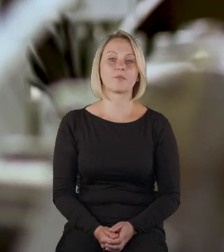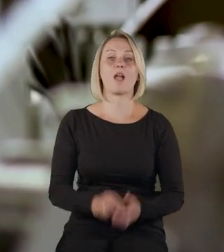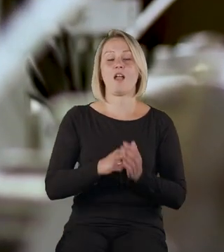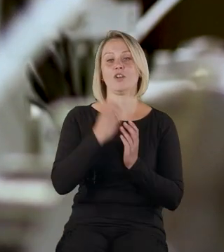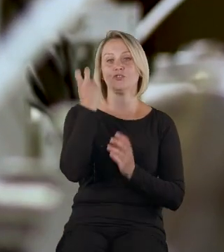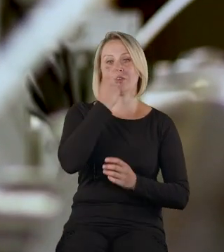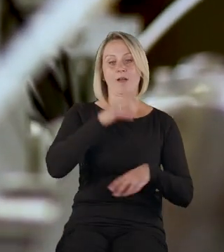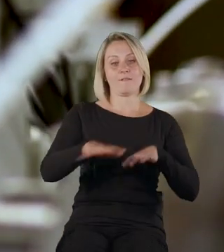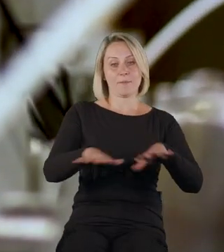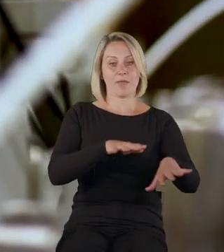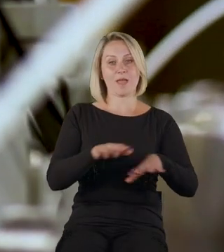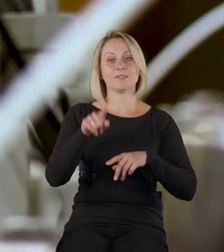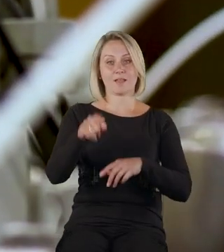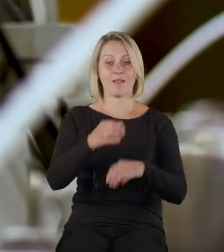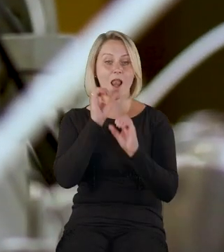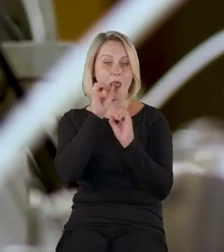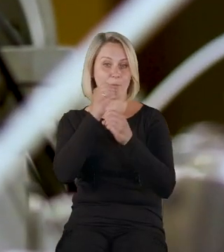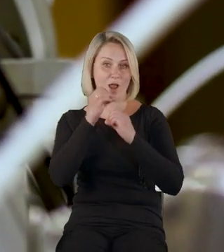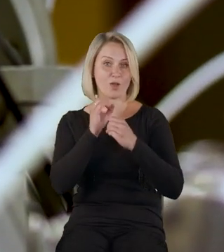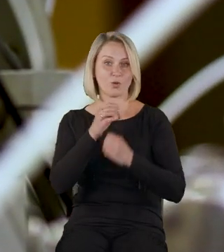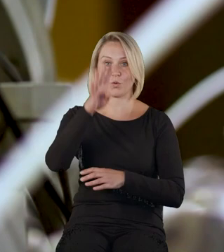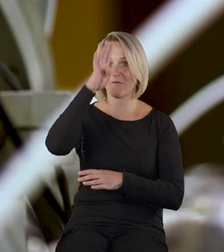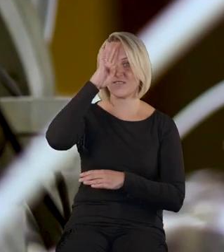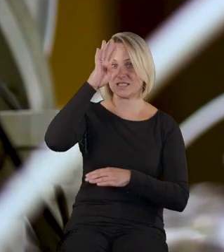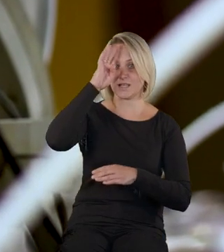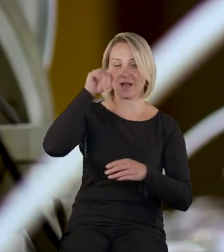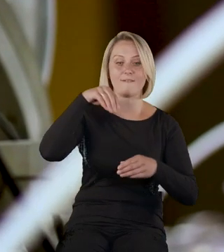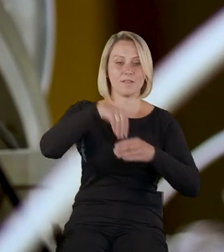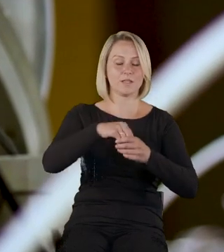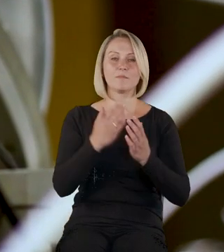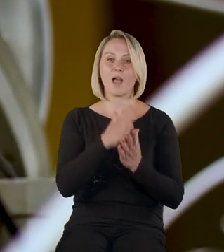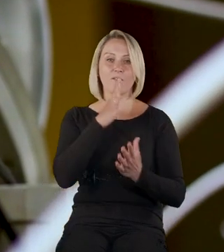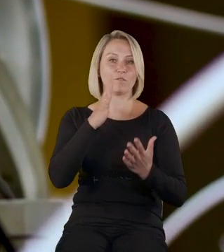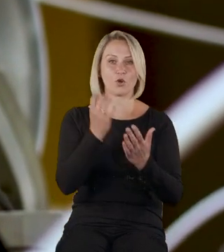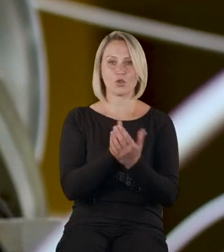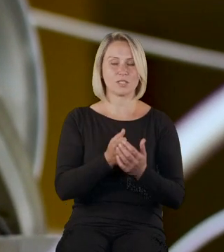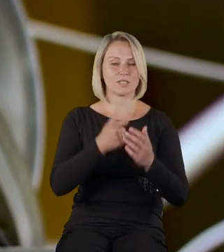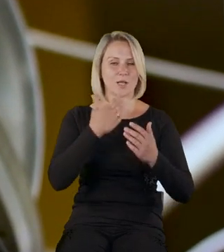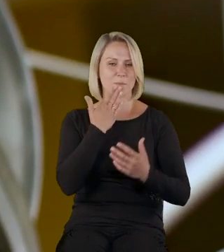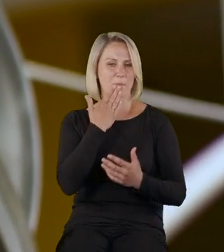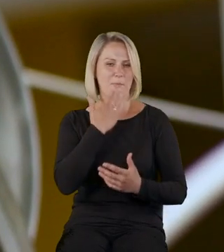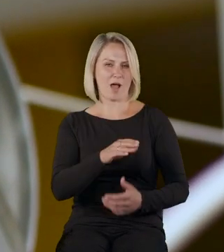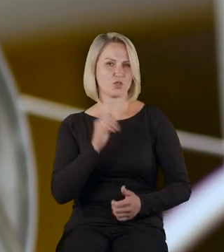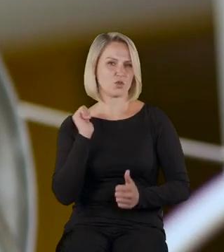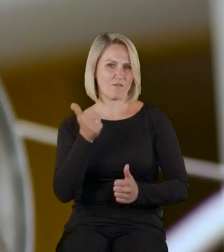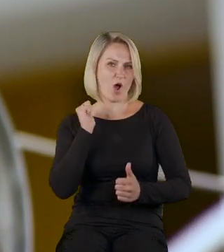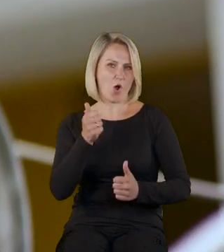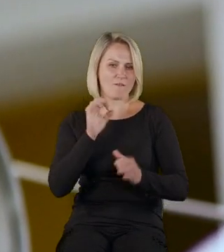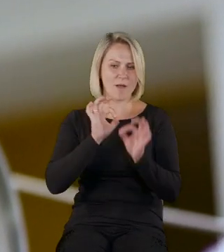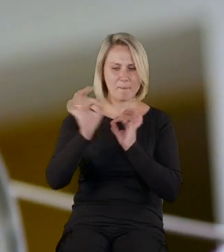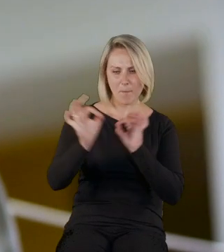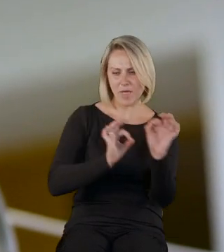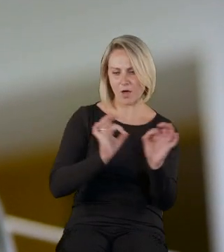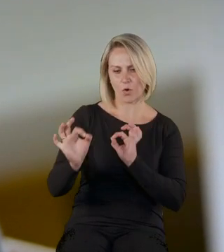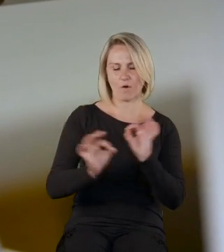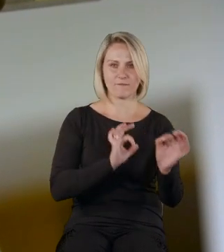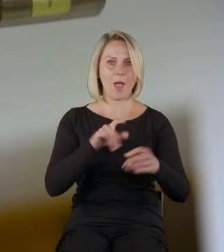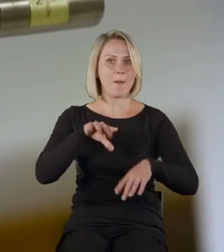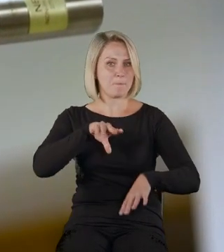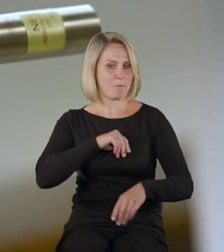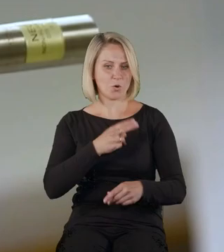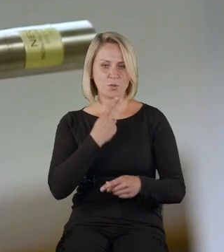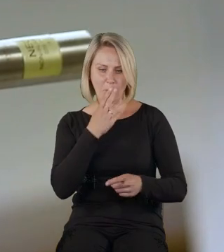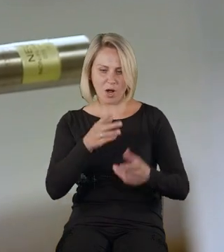Ciekawym miejscem jest także Laboratorium Fizyki Powierzchni, gdzie wykorzystujemy zaawansowane techniki pomiarowe, pozwalające